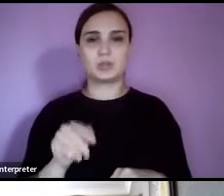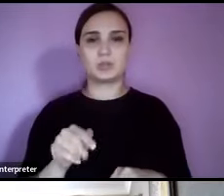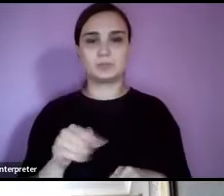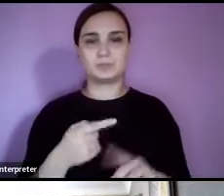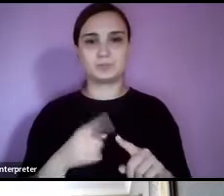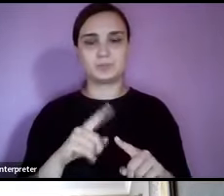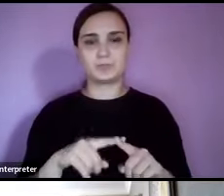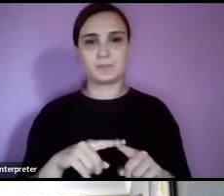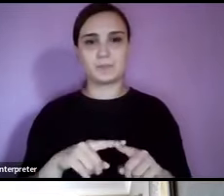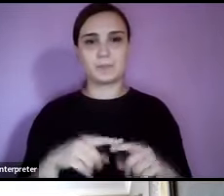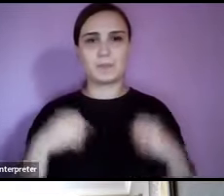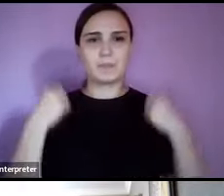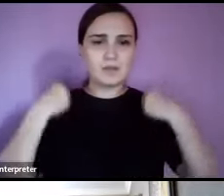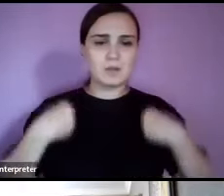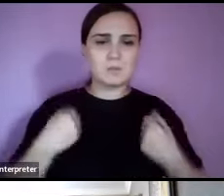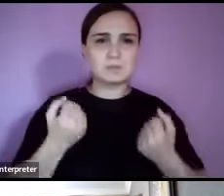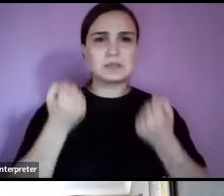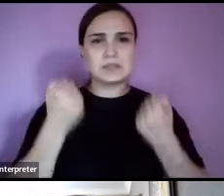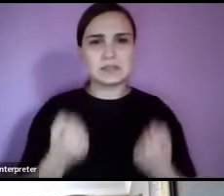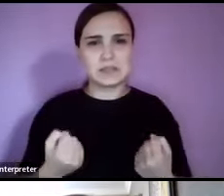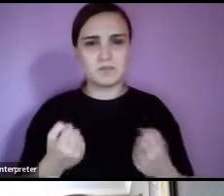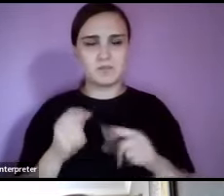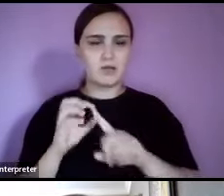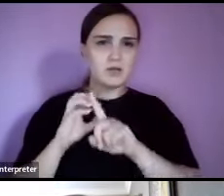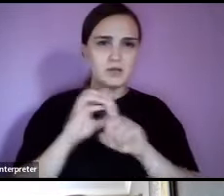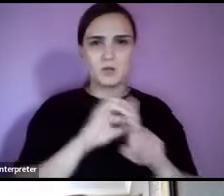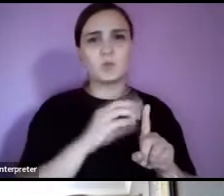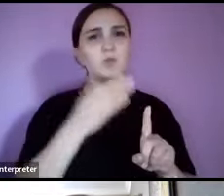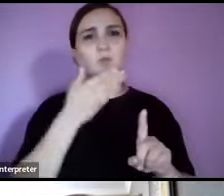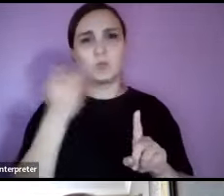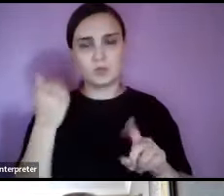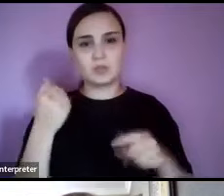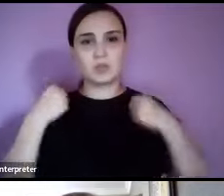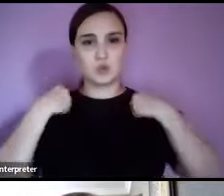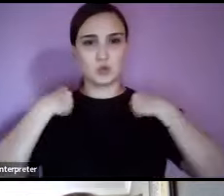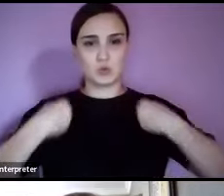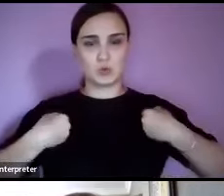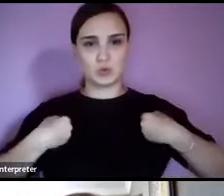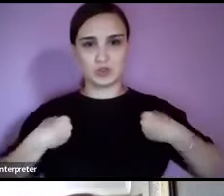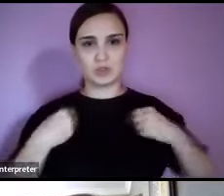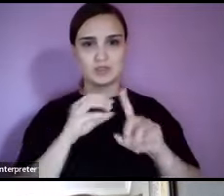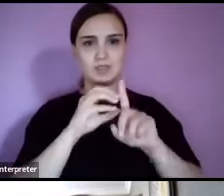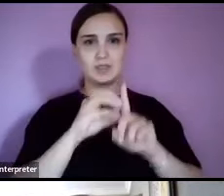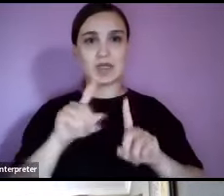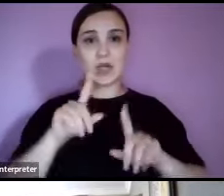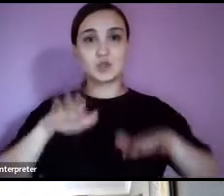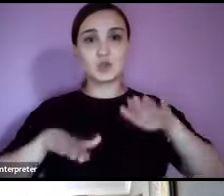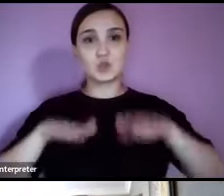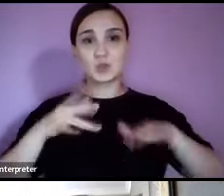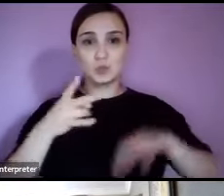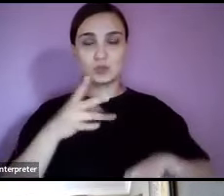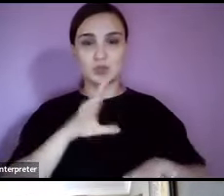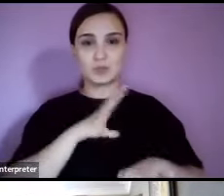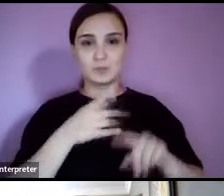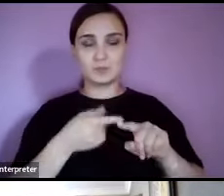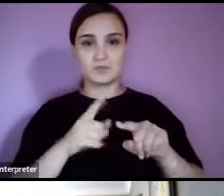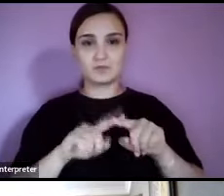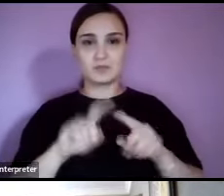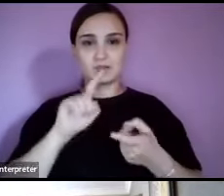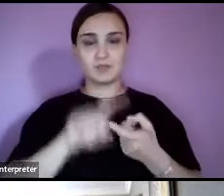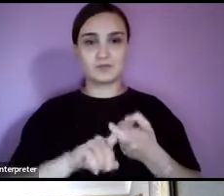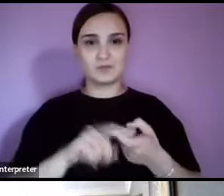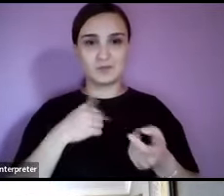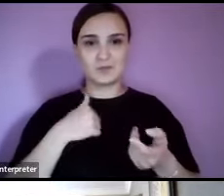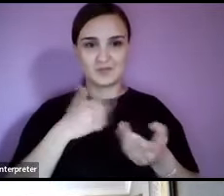ამ ძიმე ზურგჩანთებს და სხვათაშორის ზურგჩანთა რა წონის უნდა იყოს ამასთან დაკავშირებით ჩვენთა სტატია